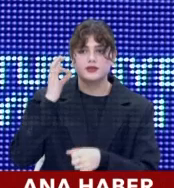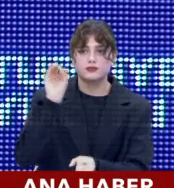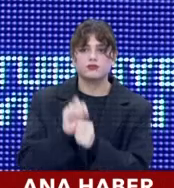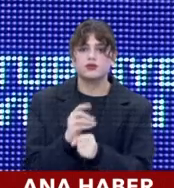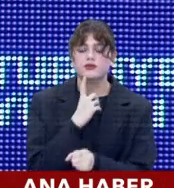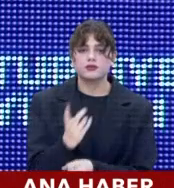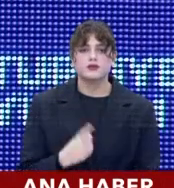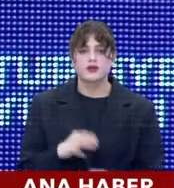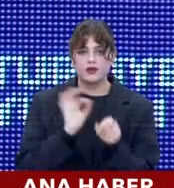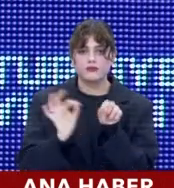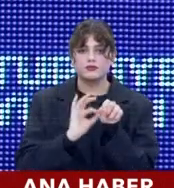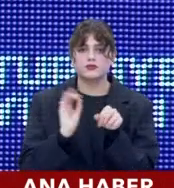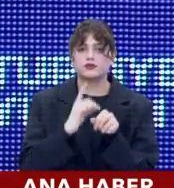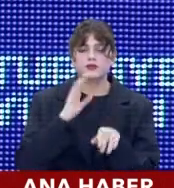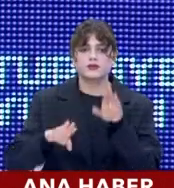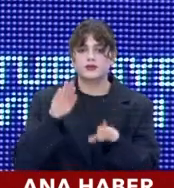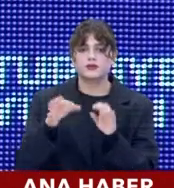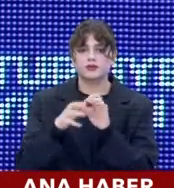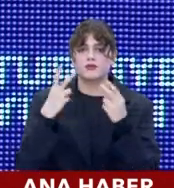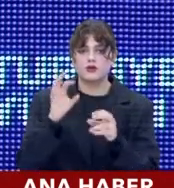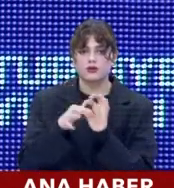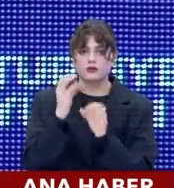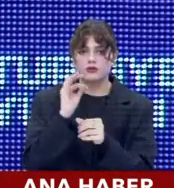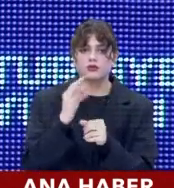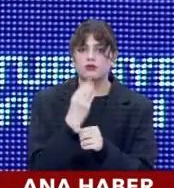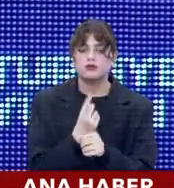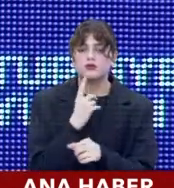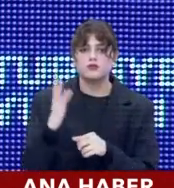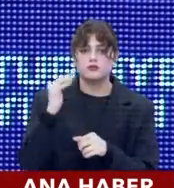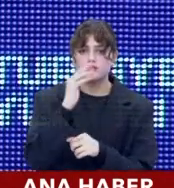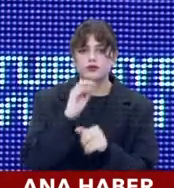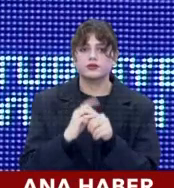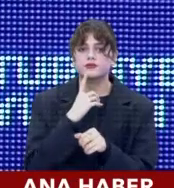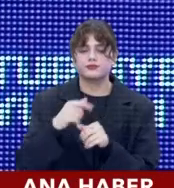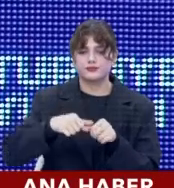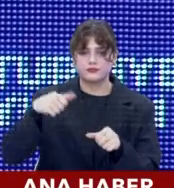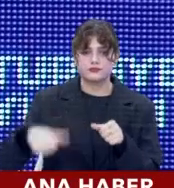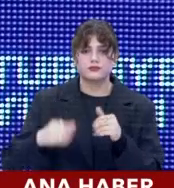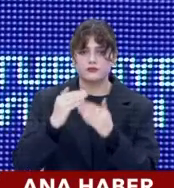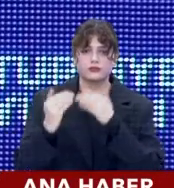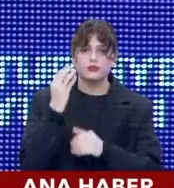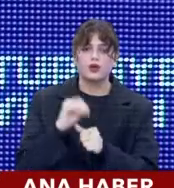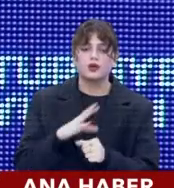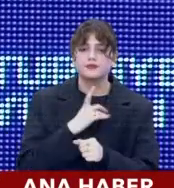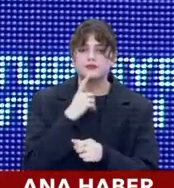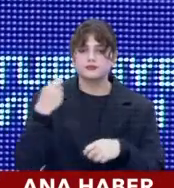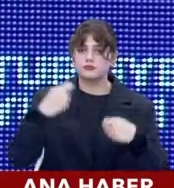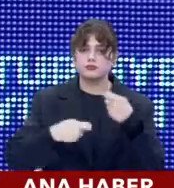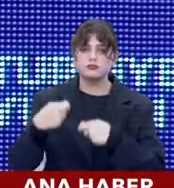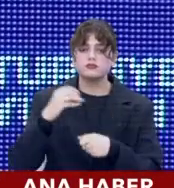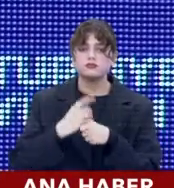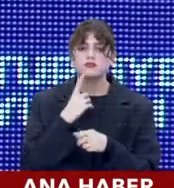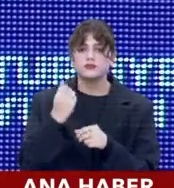seslendi. Enflasyondaki dengelenmeye bağlı olarak borsamızın derinliği artacak ve